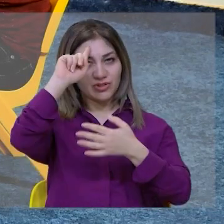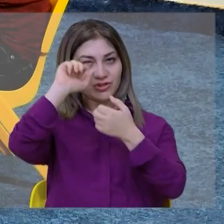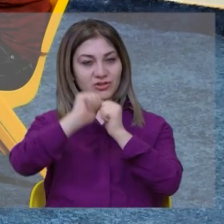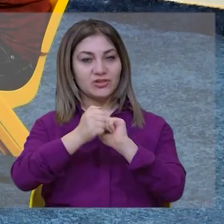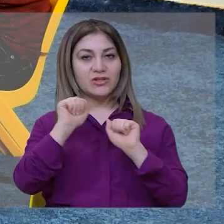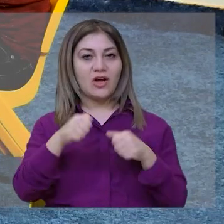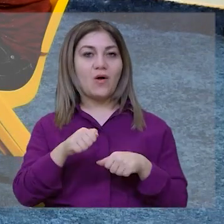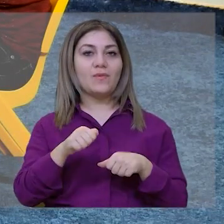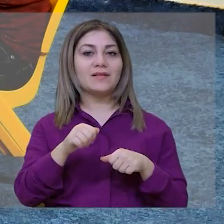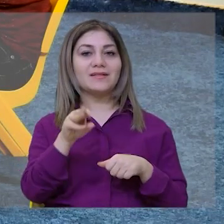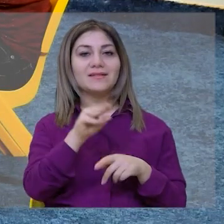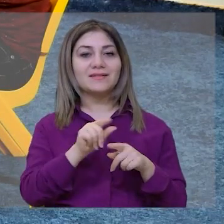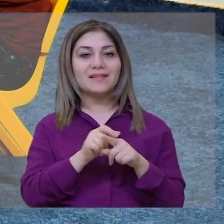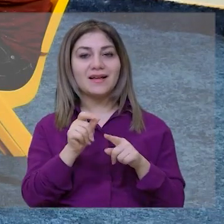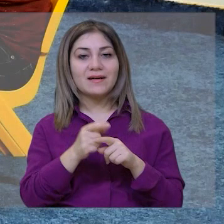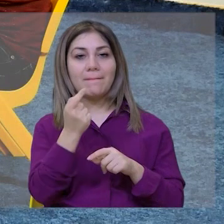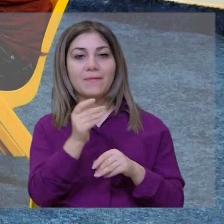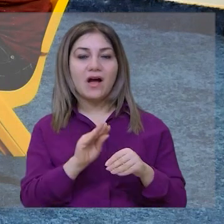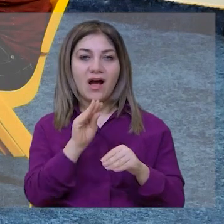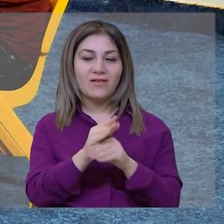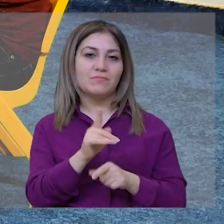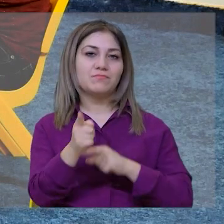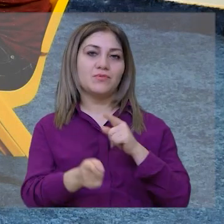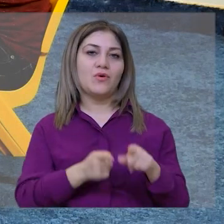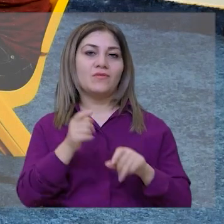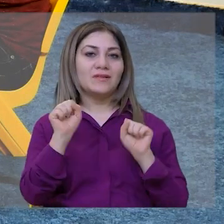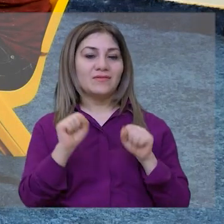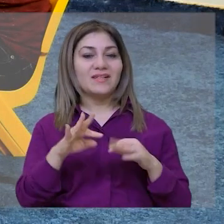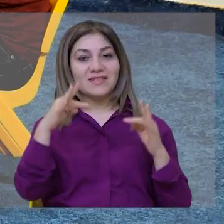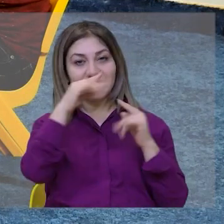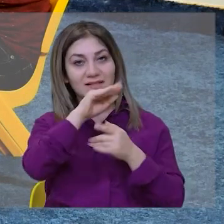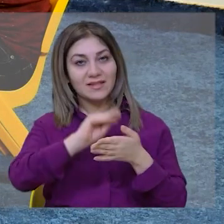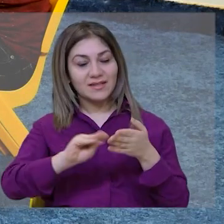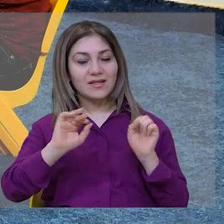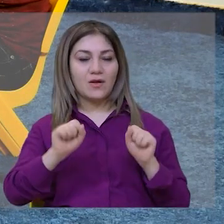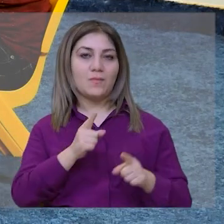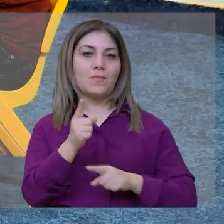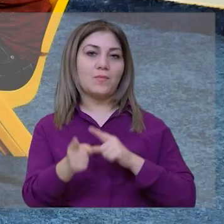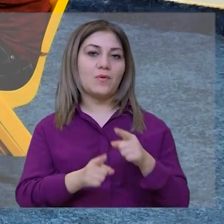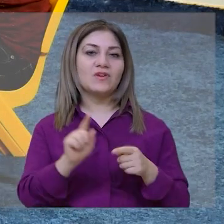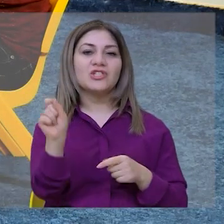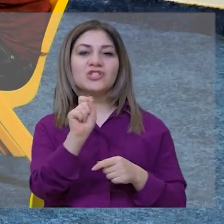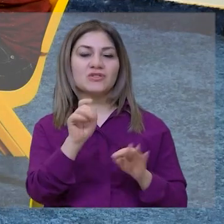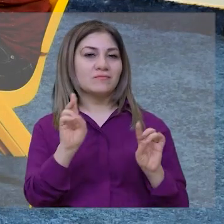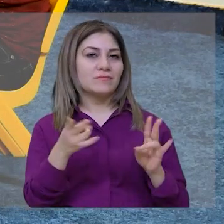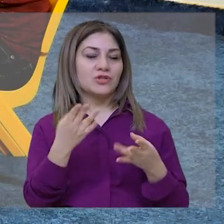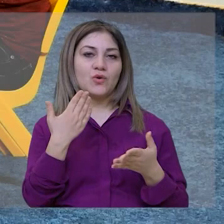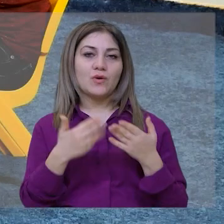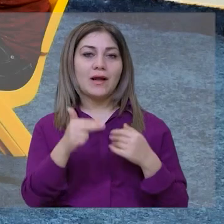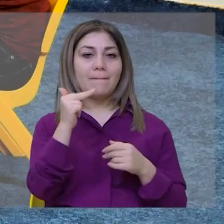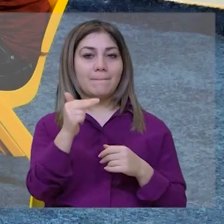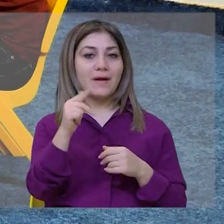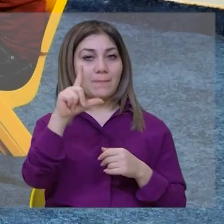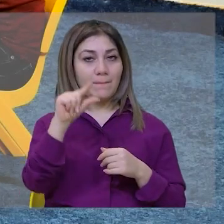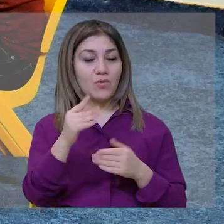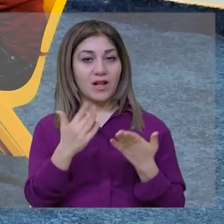եք տառերը մեկ մասնիկ ավելացնելով և մեկ մասնիկ պակասեցնելով ստանալ այդ նույն տառը։ Օրինակ,